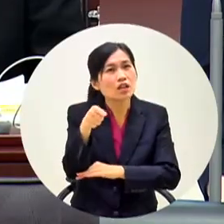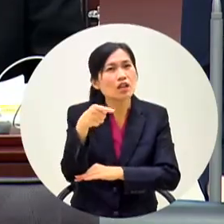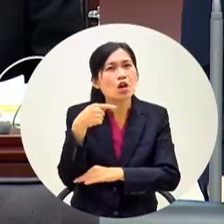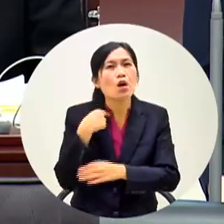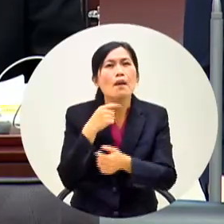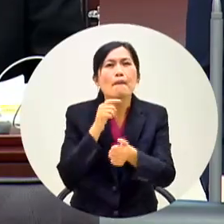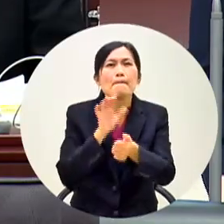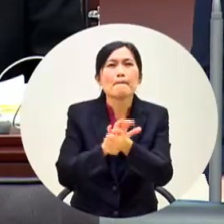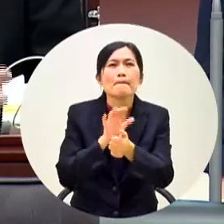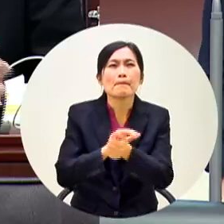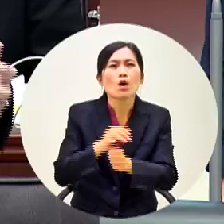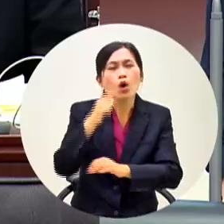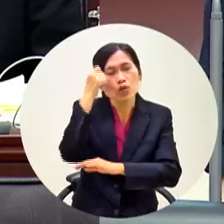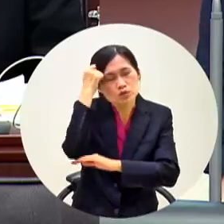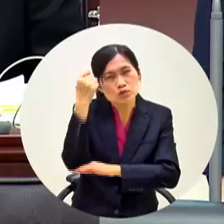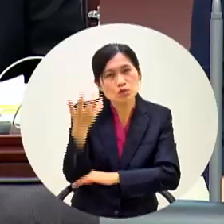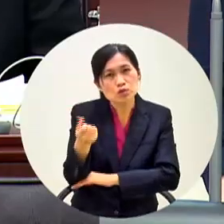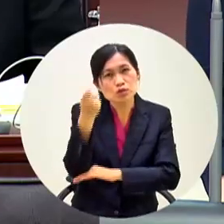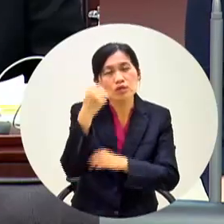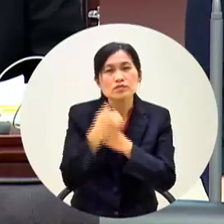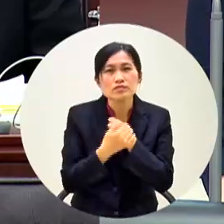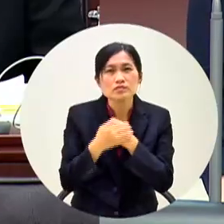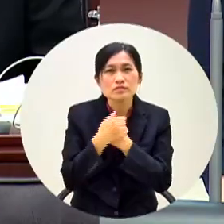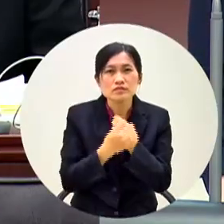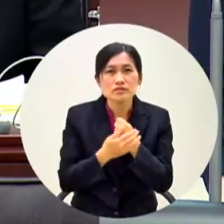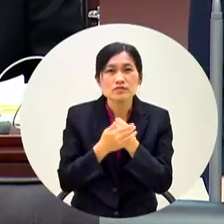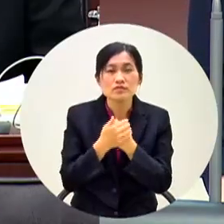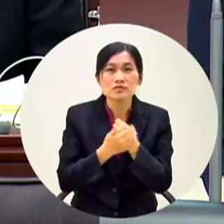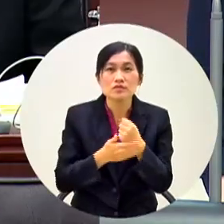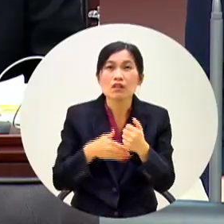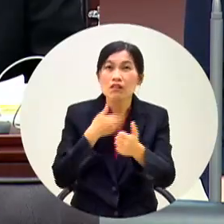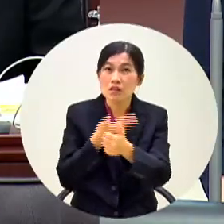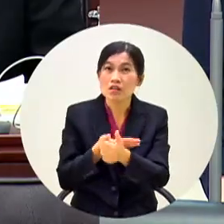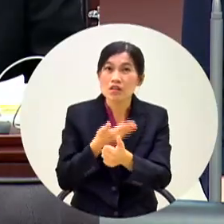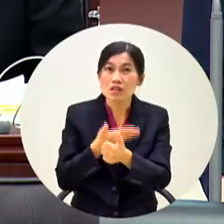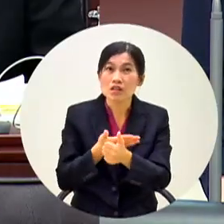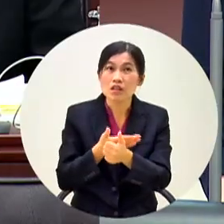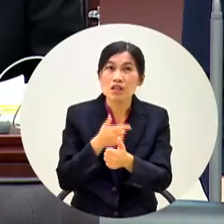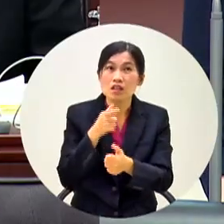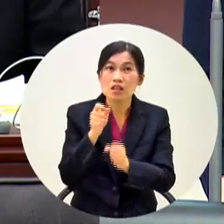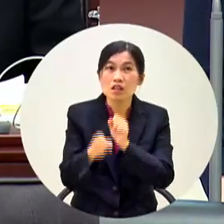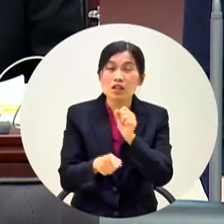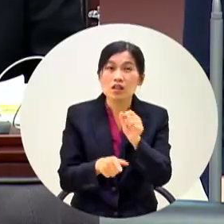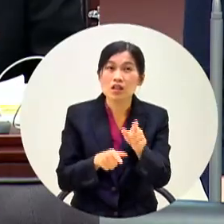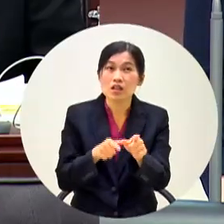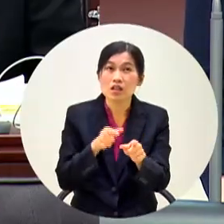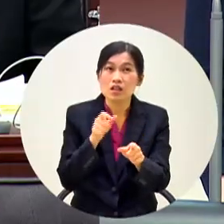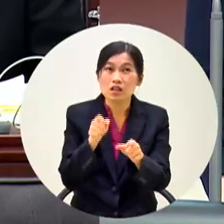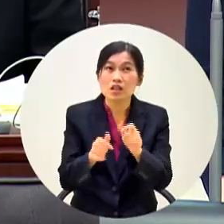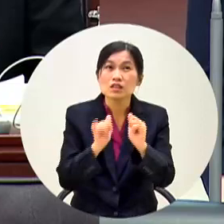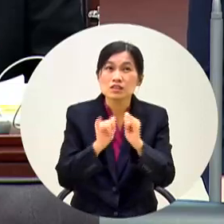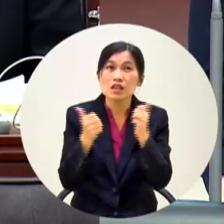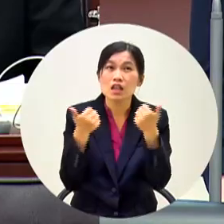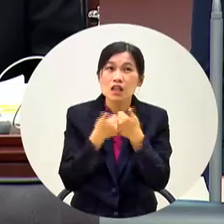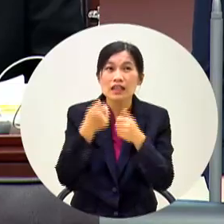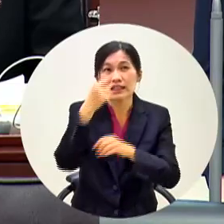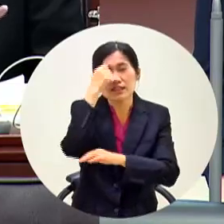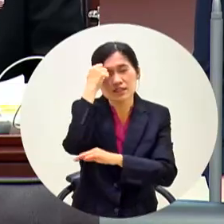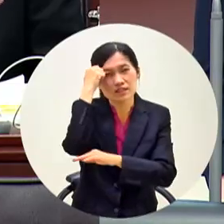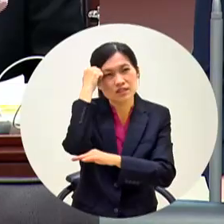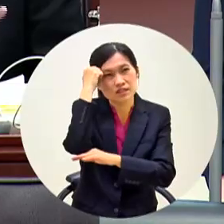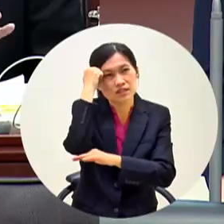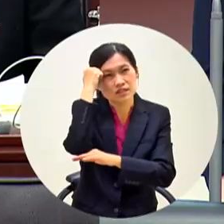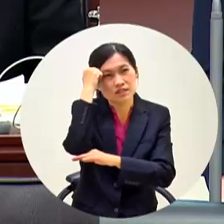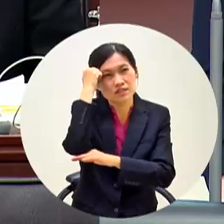权保障， 所以现在的方案是让他去购买这个社会住宅。 社会住宅我们